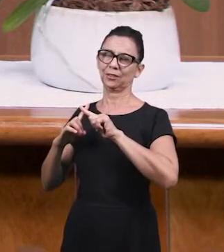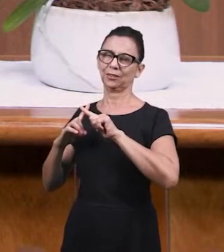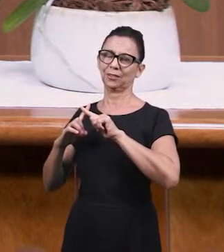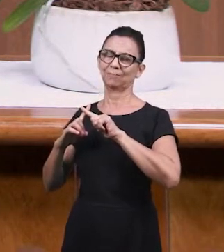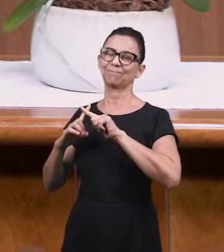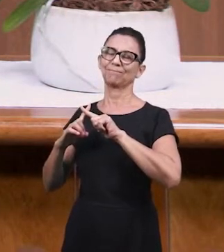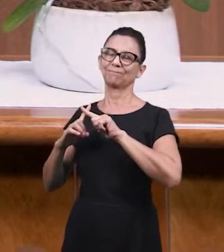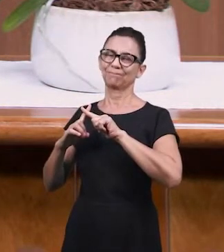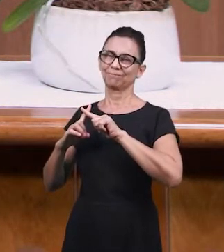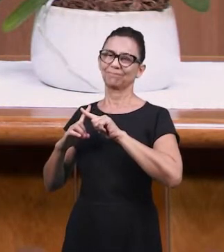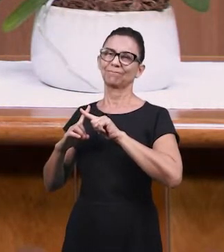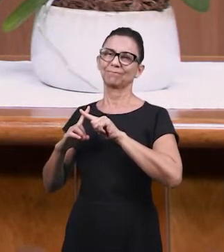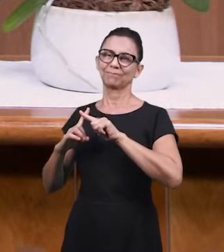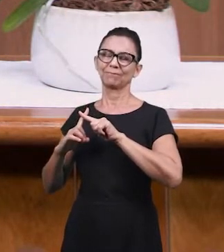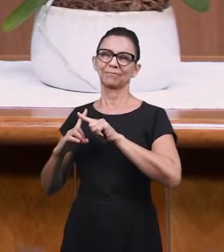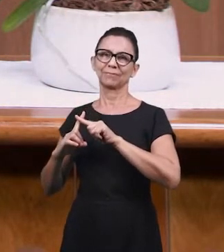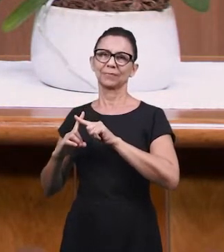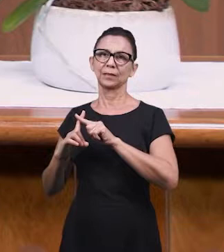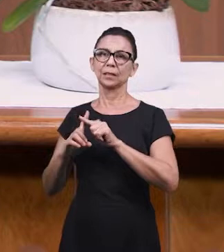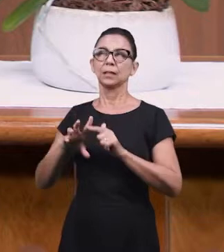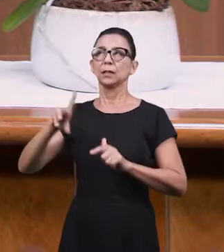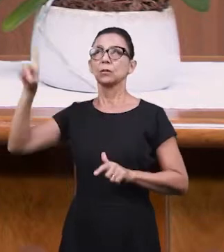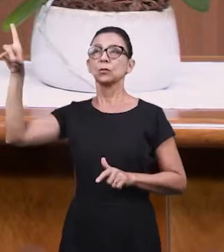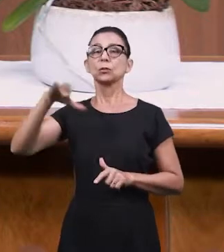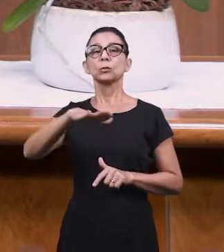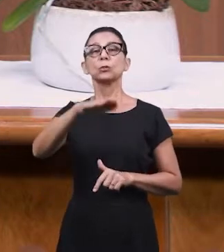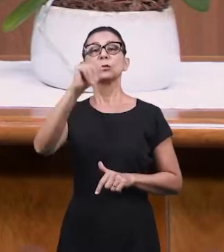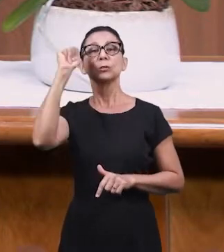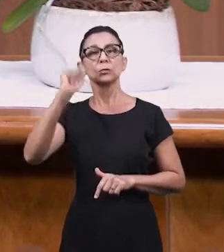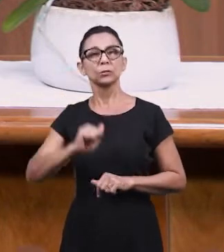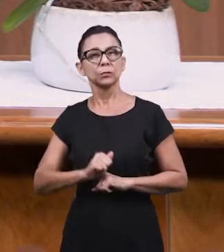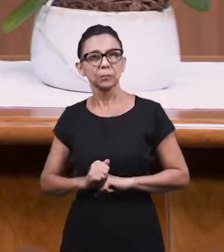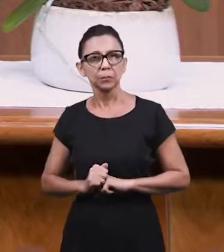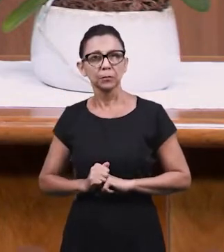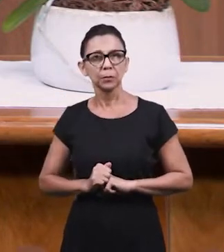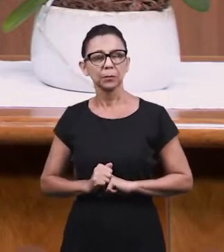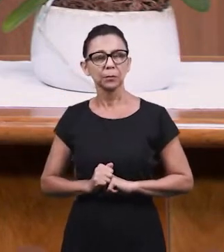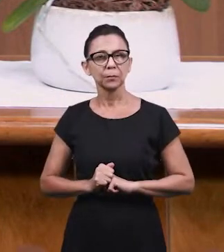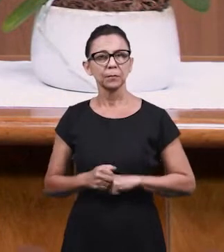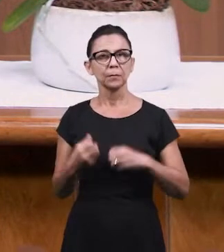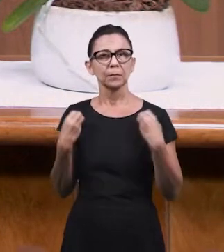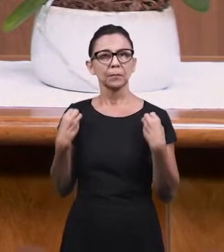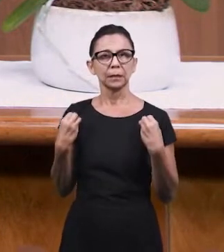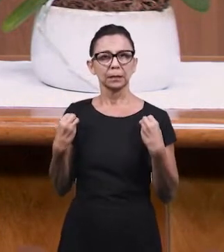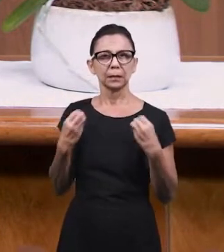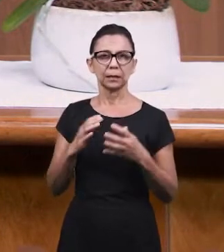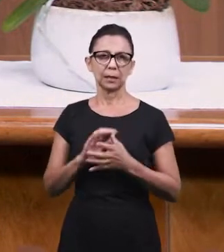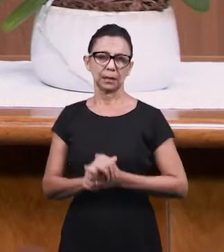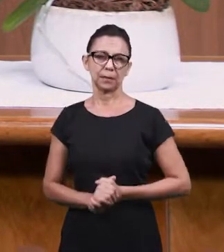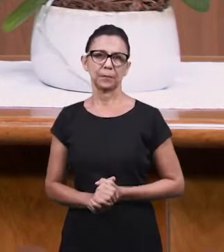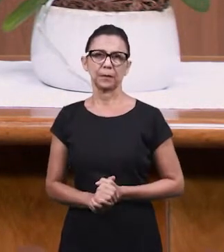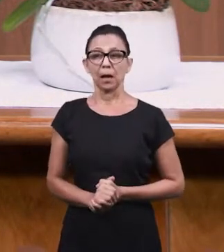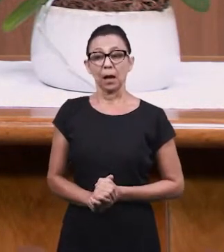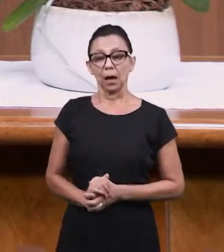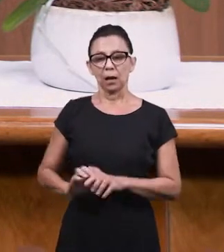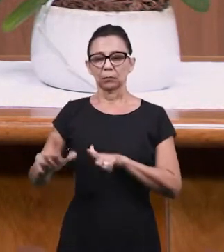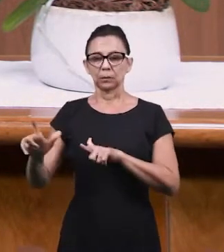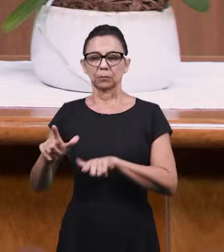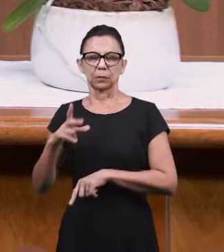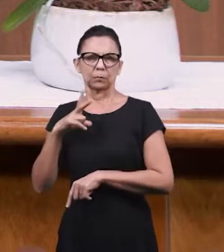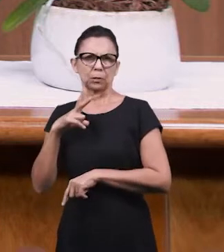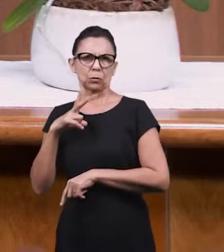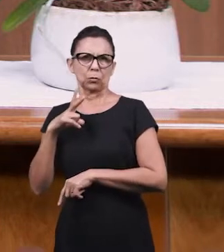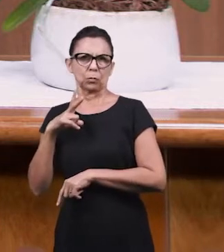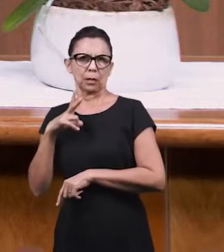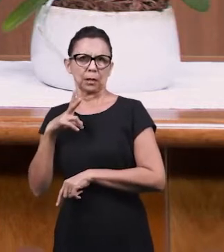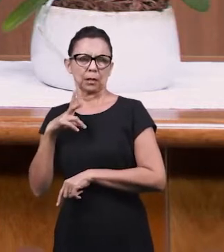l'esprit qui est au milieu de l'Église. Donc nous avons été appelés pour